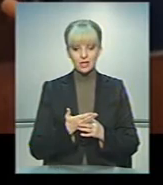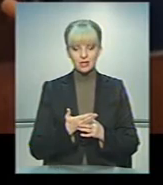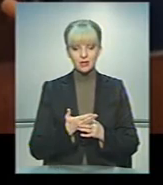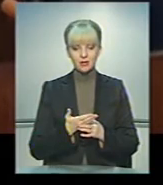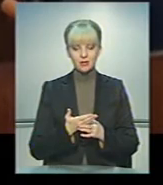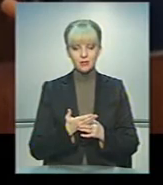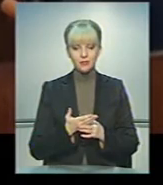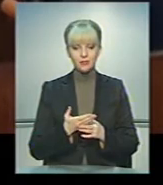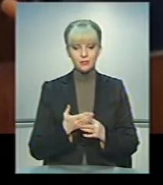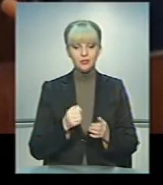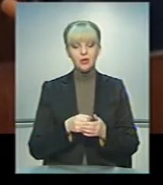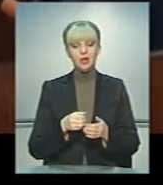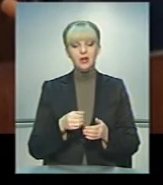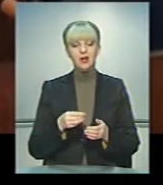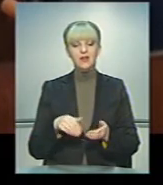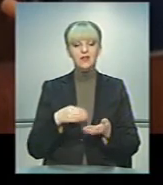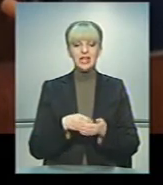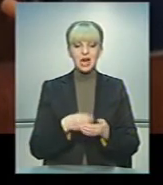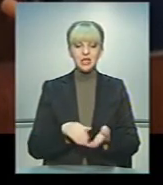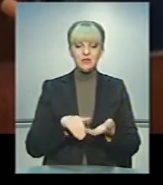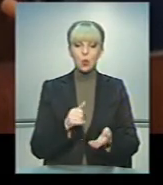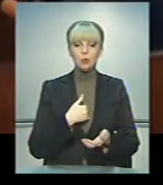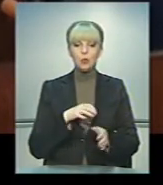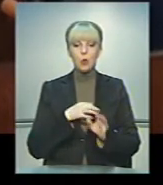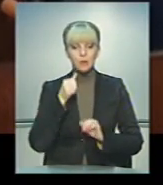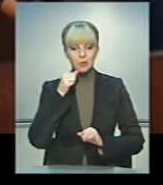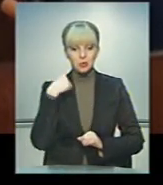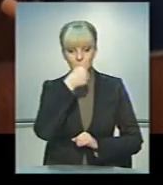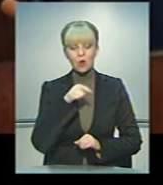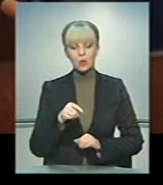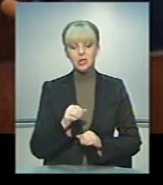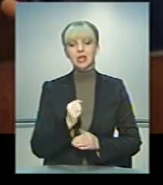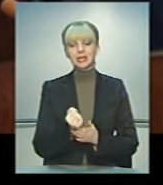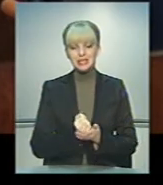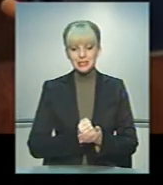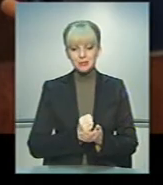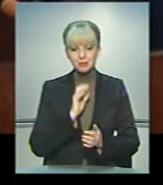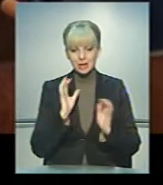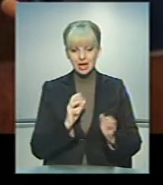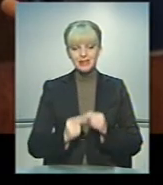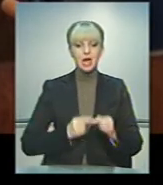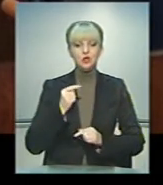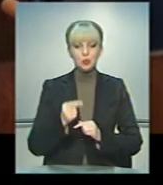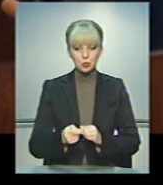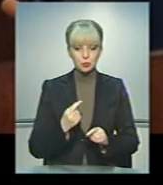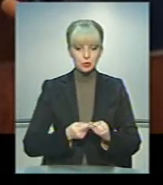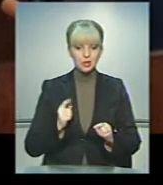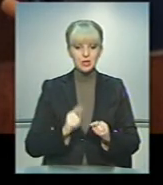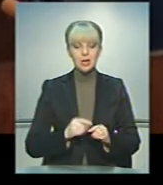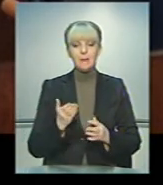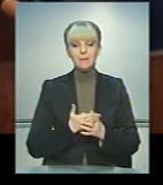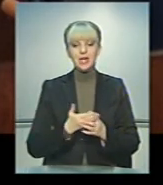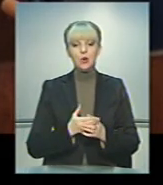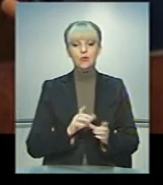пільги до фінансової допомоги, які у нас були в минулому році, вони зберігаються і в наступному. Це і